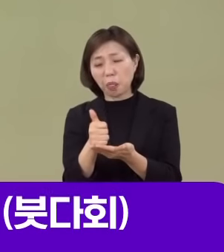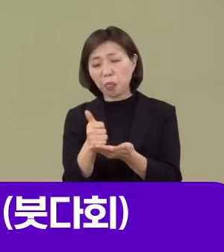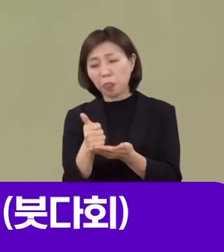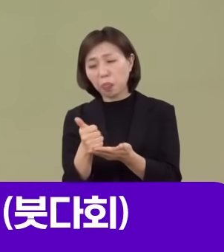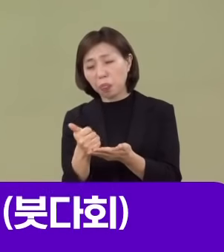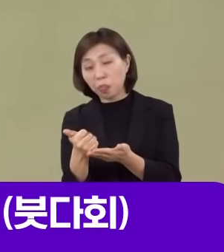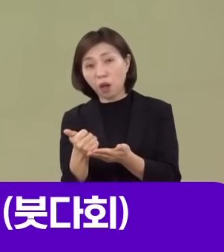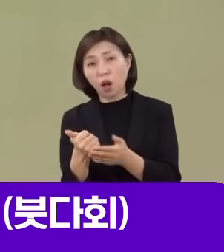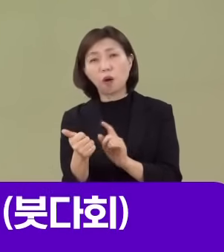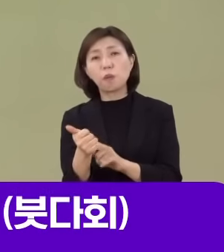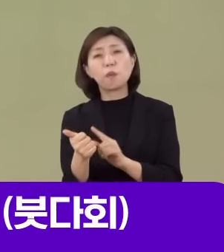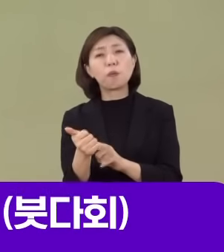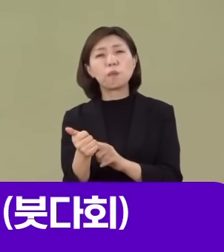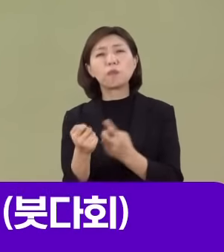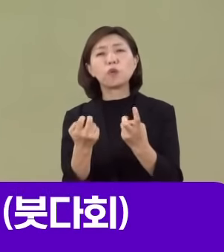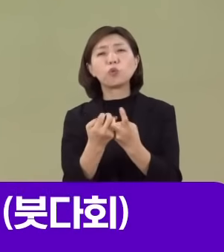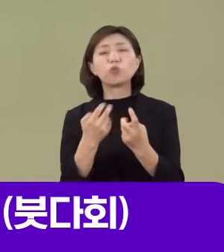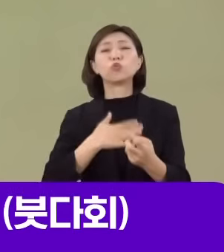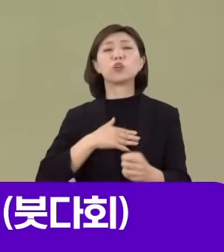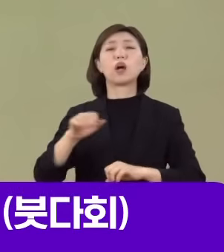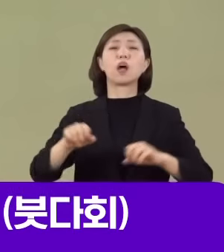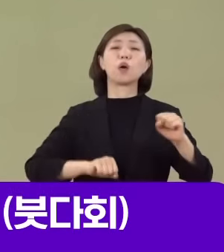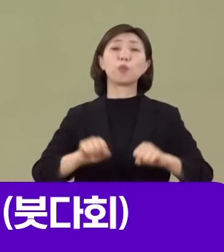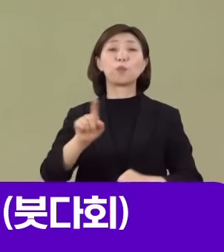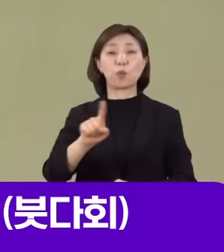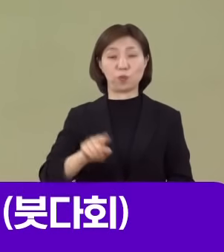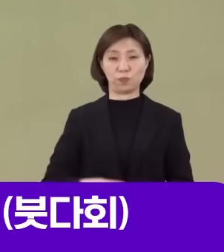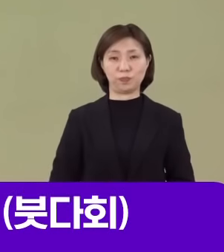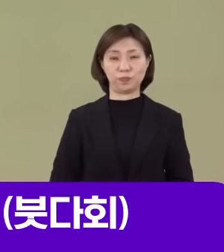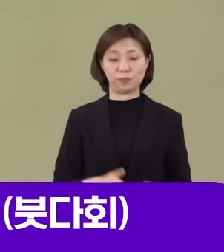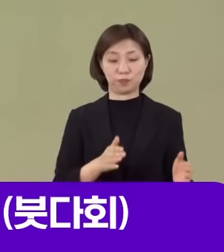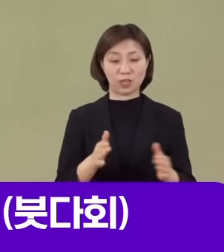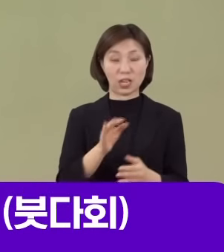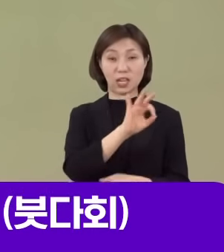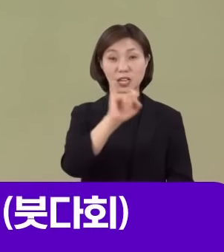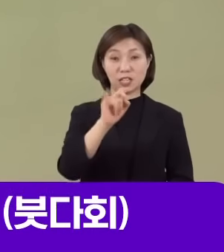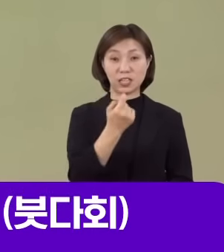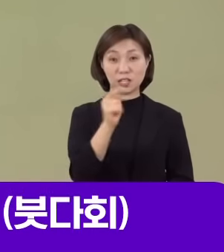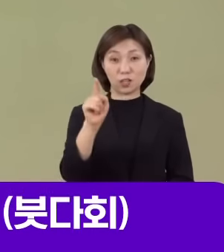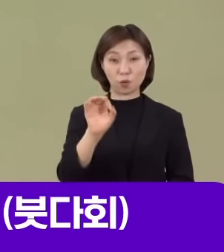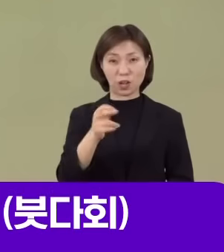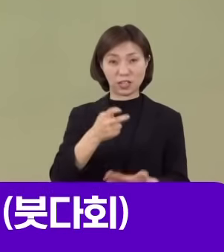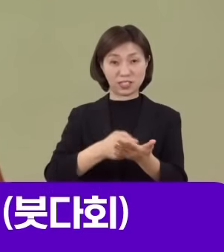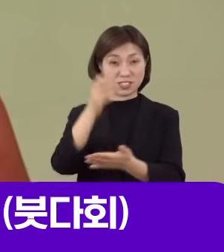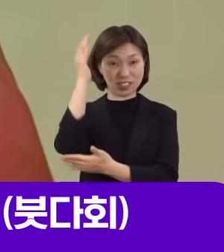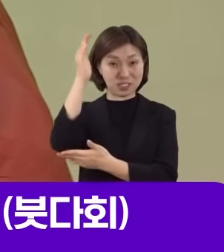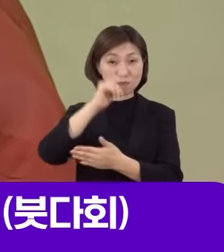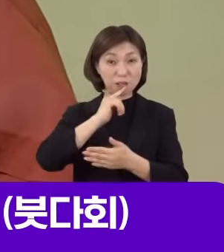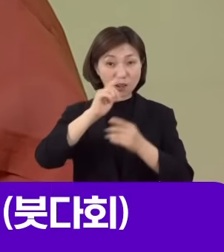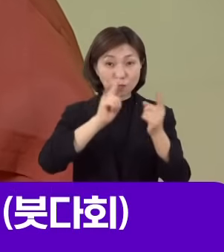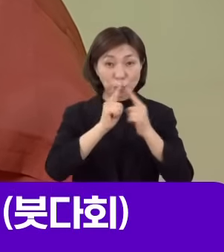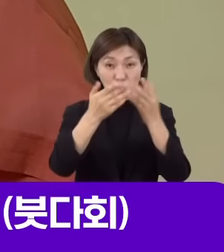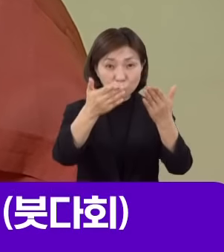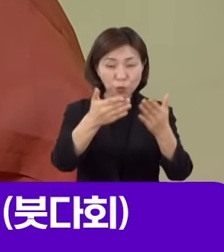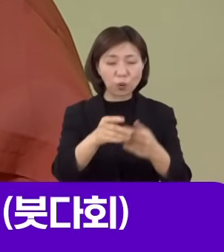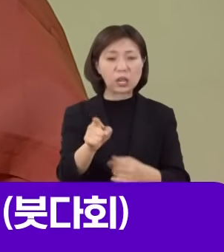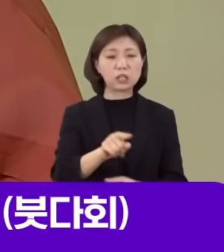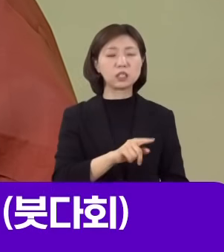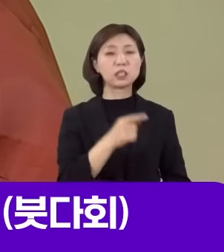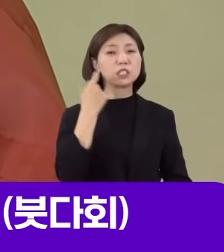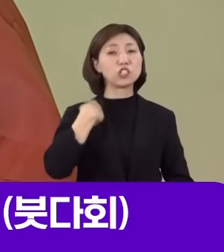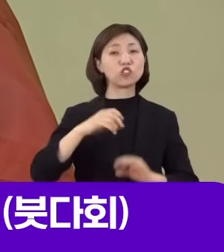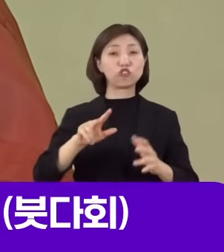대사에 이제 다른 법문을 들려드리겠습니다 지금 읽어드리는 내용은 김지수